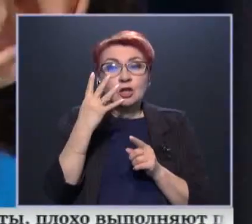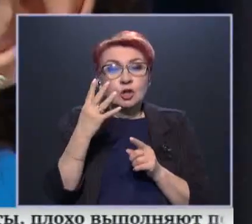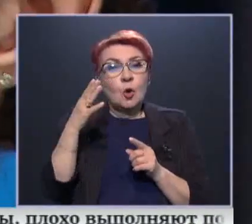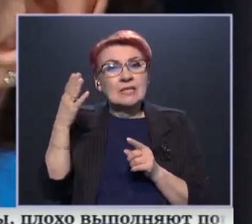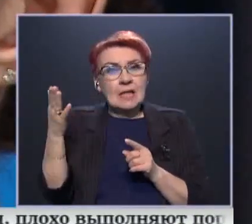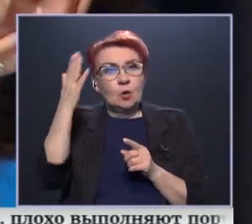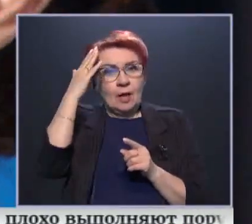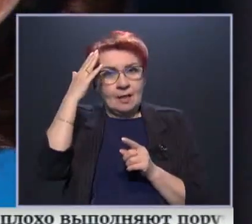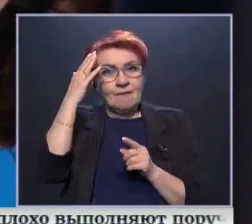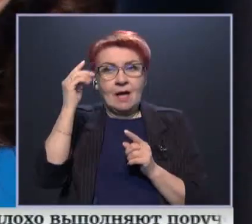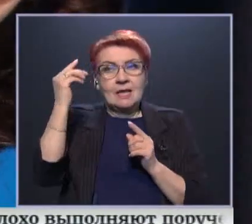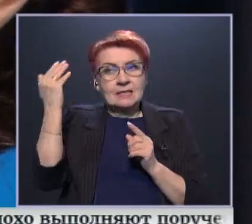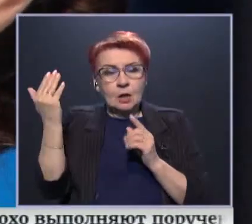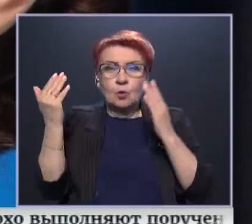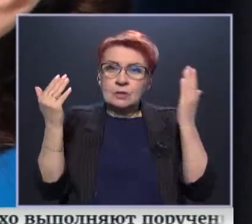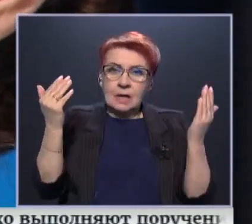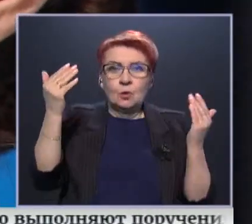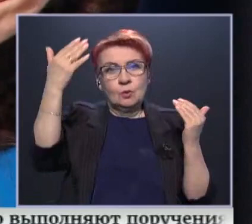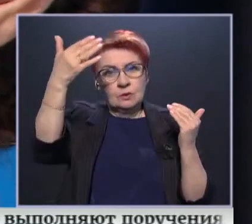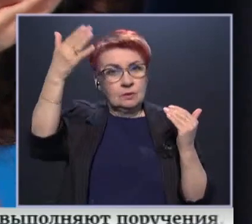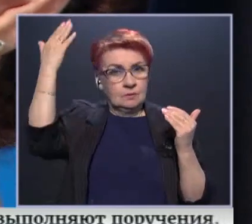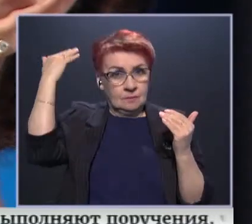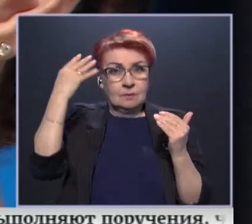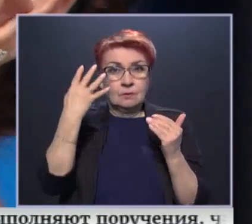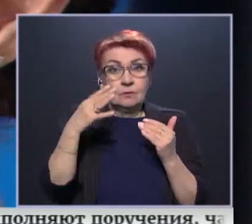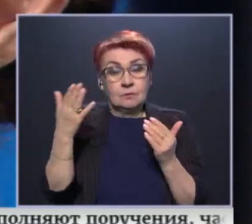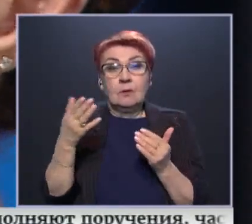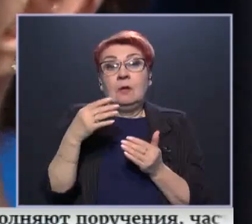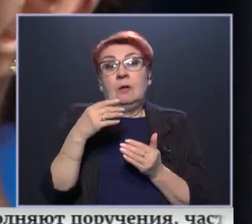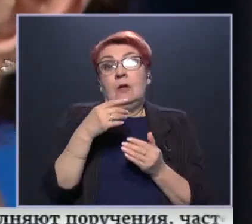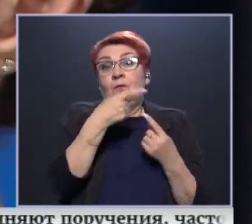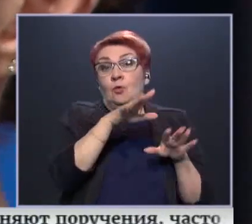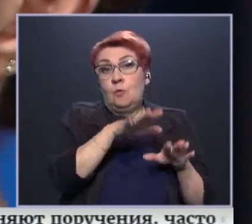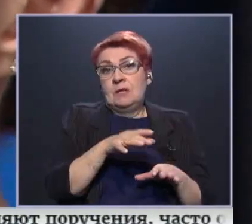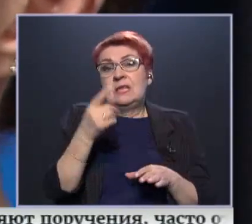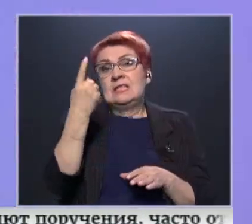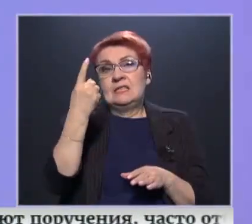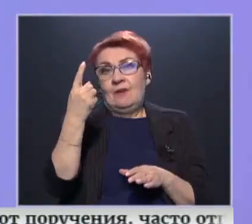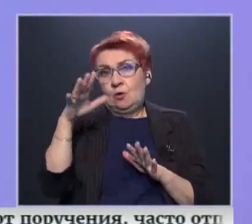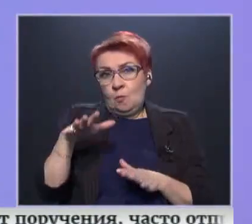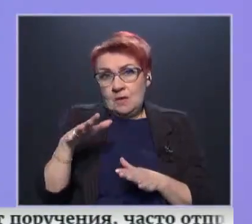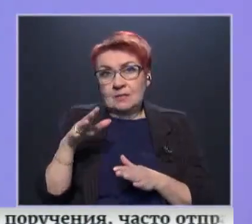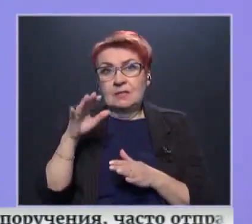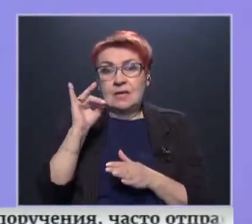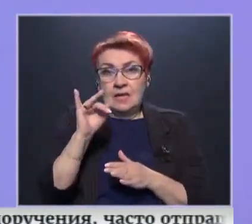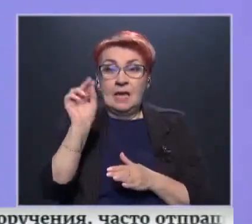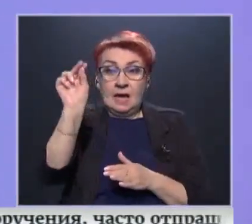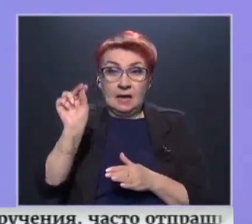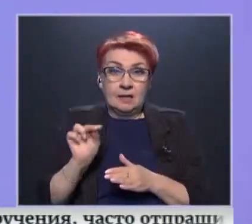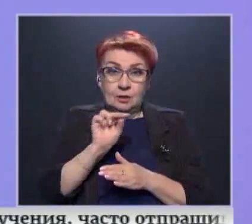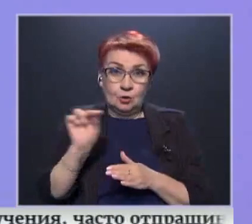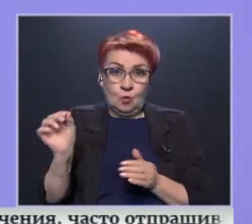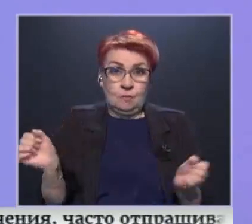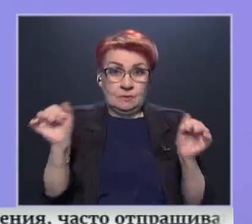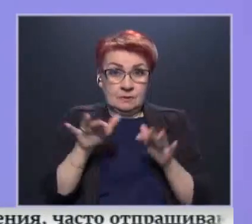головы. Mm-hmm. Вот. Ну, я знаю такую практику, что постригают в одном месте и благословляют крестом голову. По